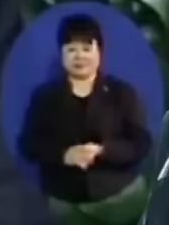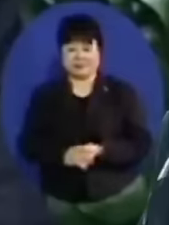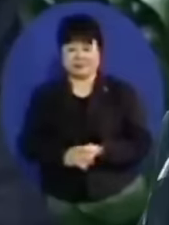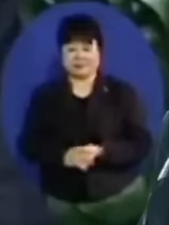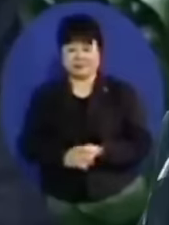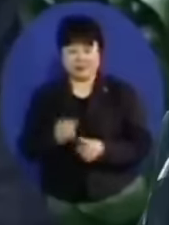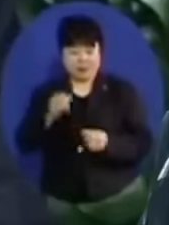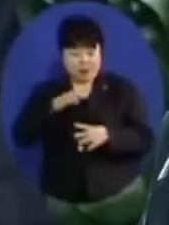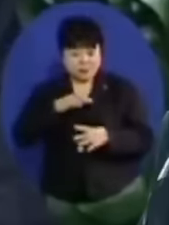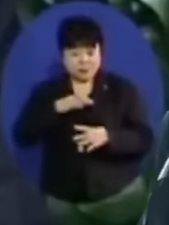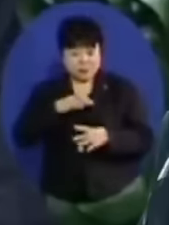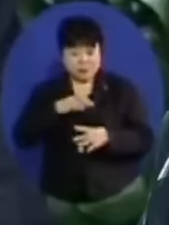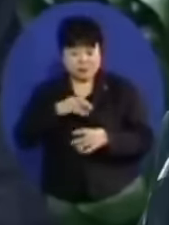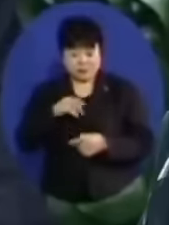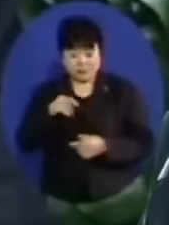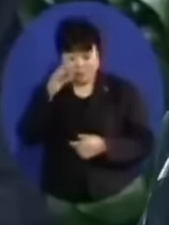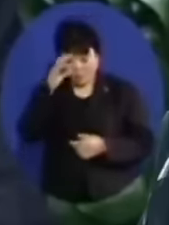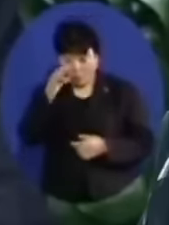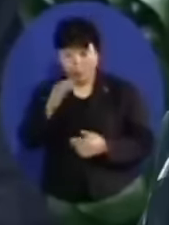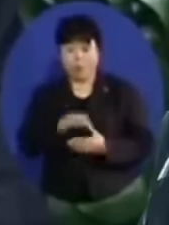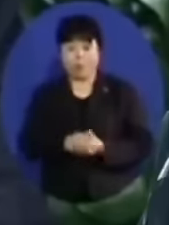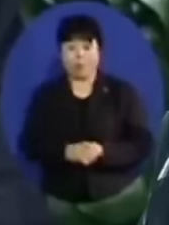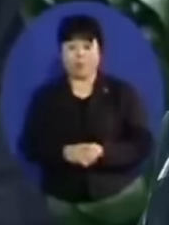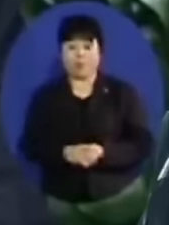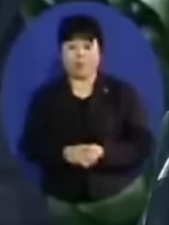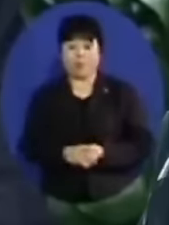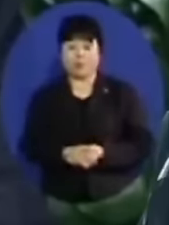신문기자들이 깜짝 놀랐습니다.